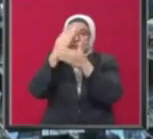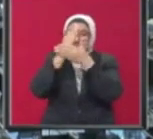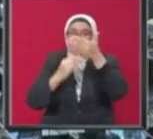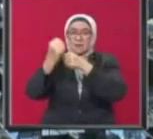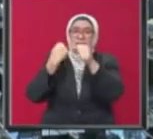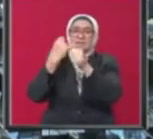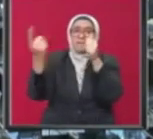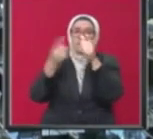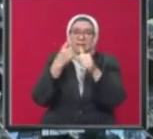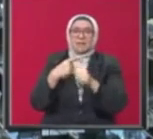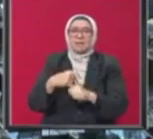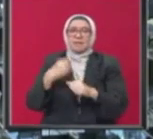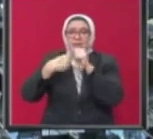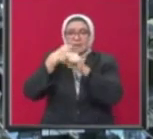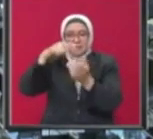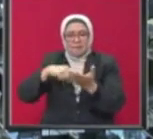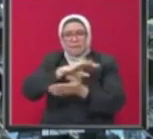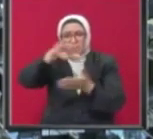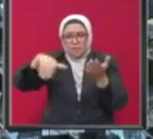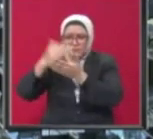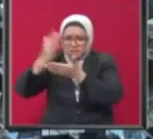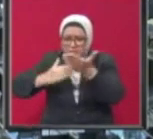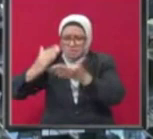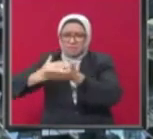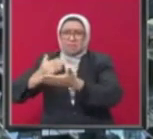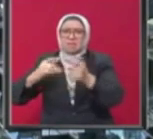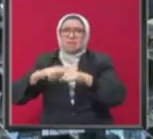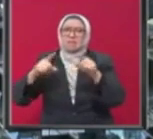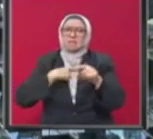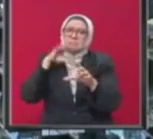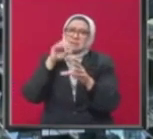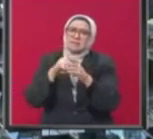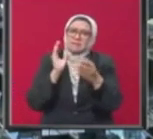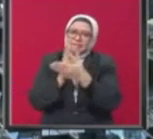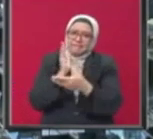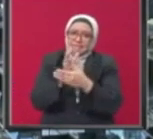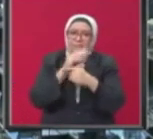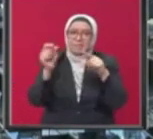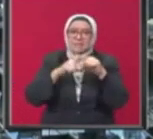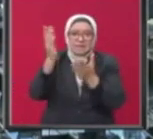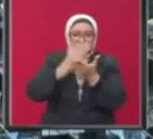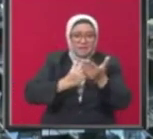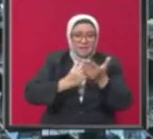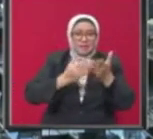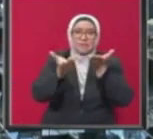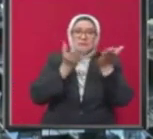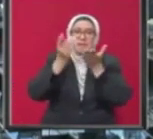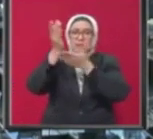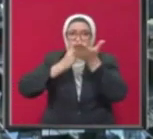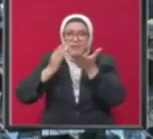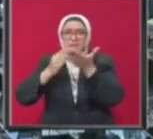ekonomi telah terjajah terutamanya dalam sektor perhidmatan sektor pembuatan dan juga pembinaan